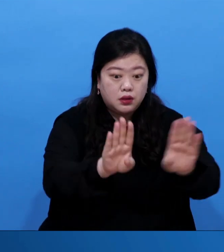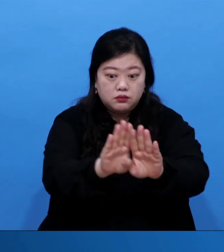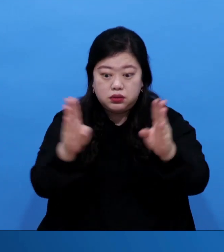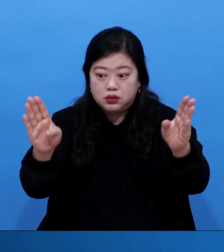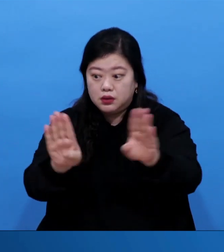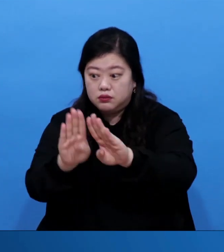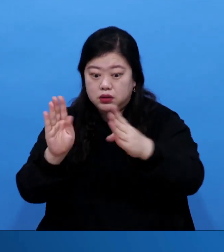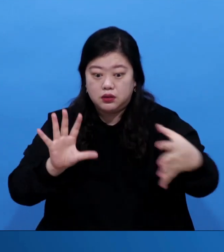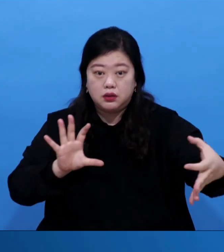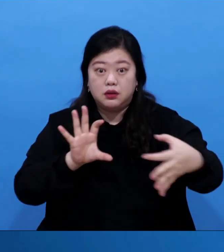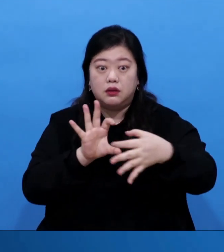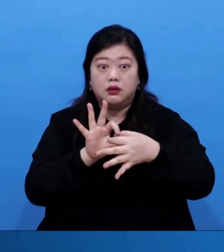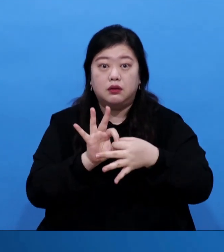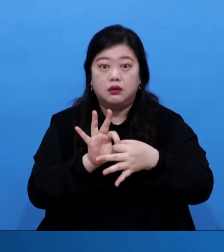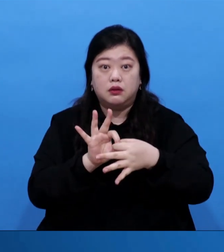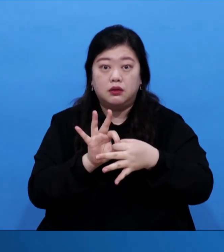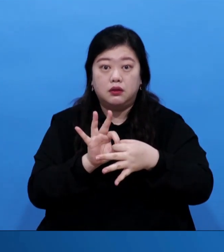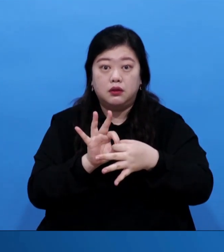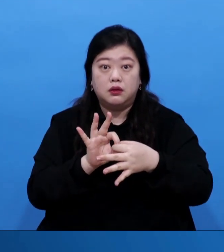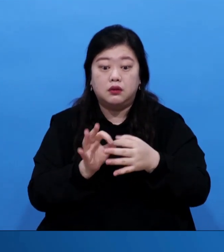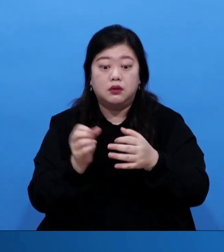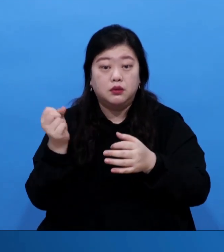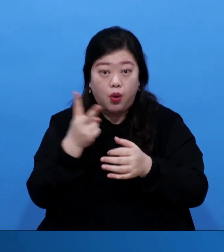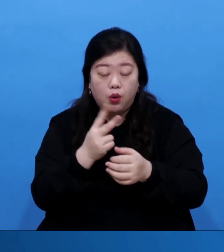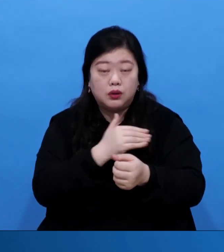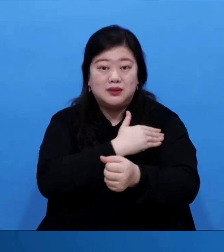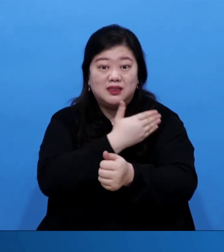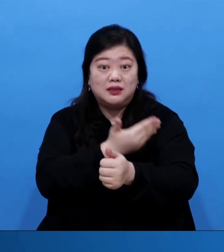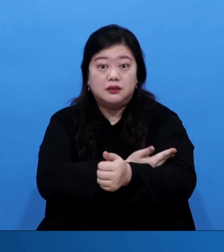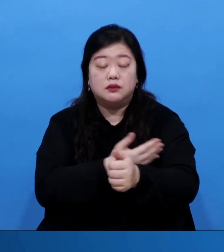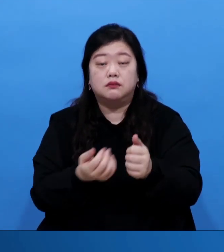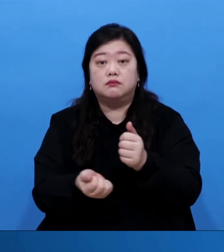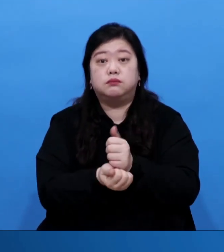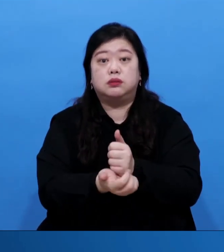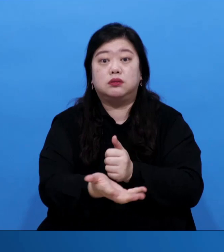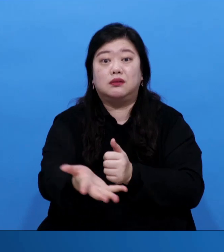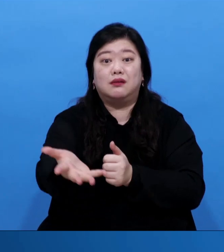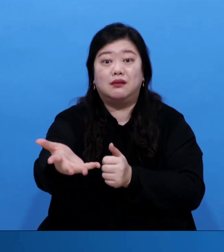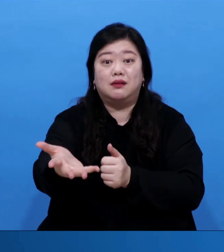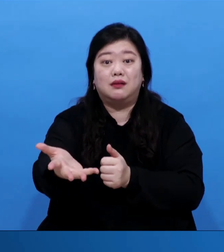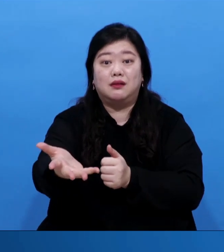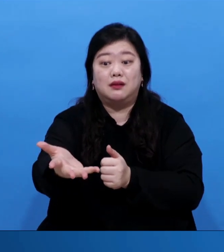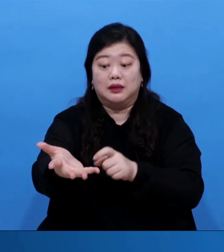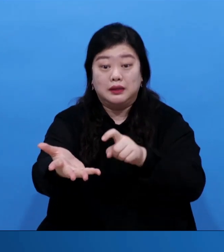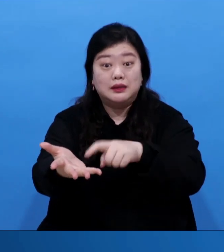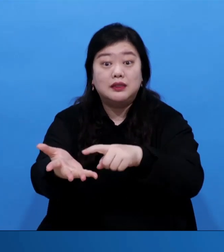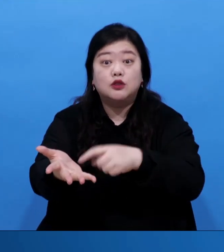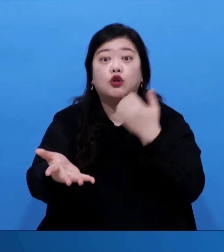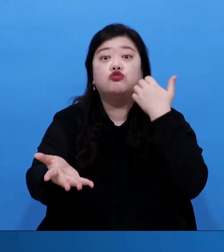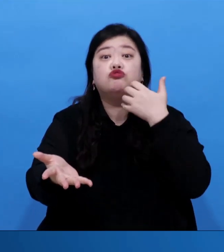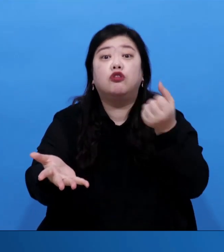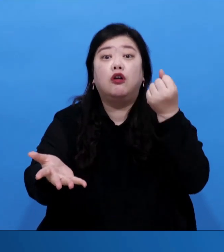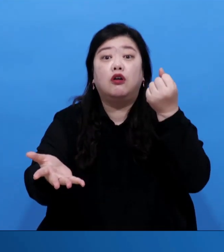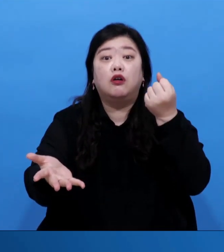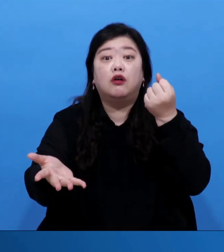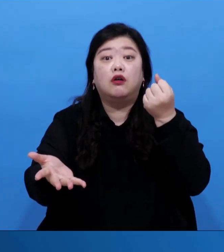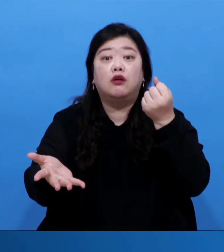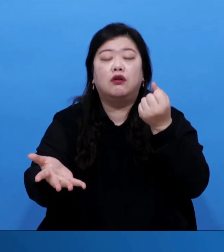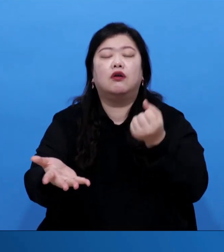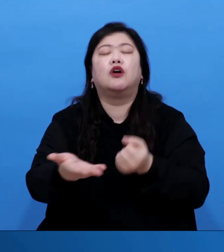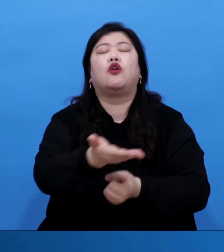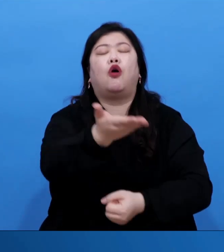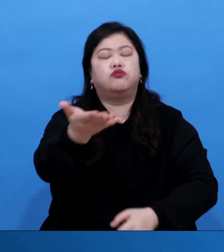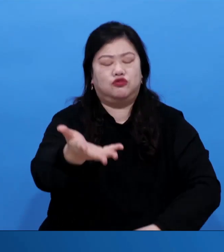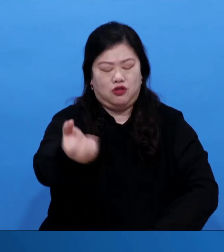그리고는 능력이 주어진 겁니다. And power was given. 이게 여러분 겁니다. This is yours.